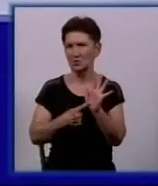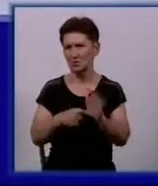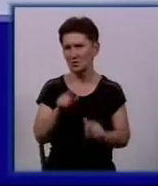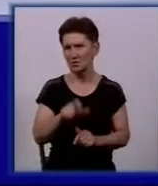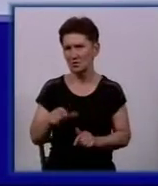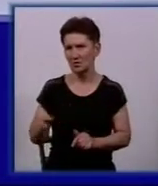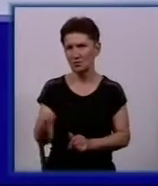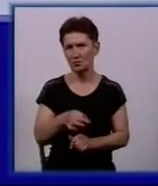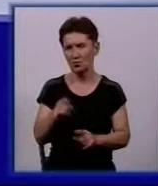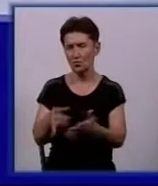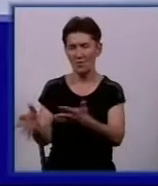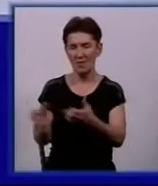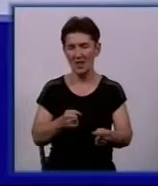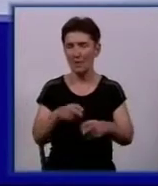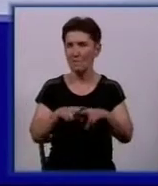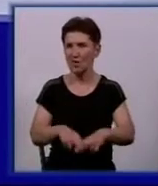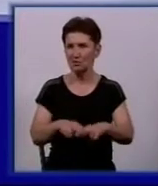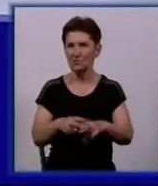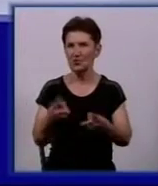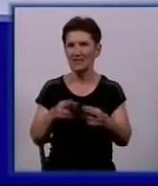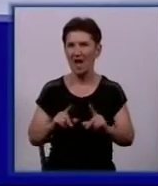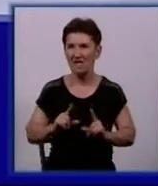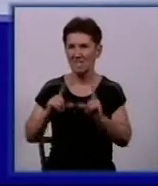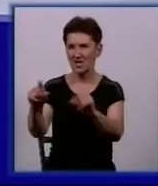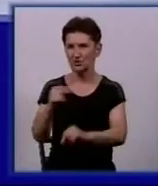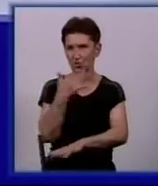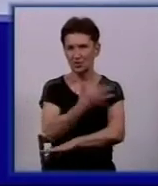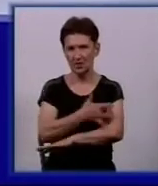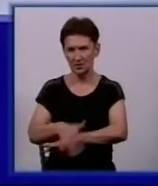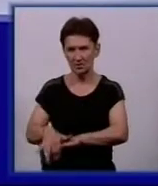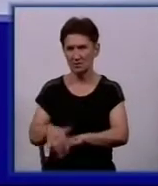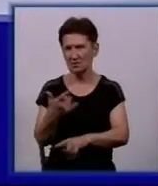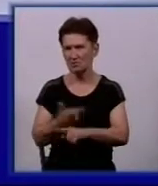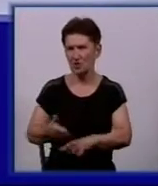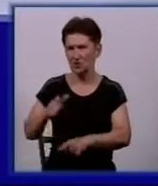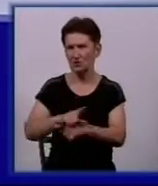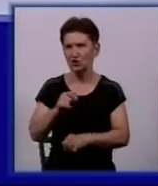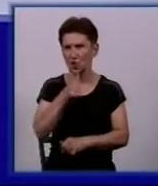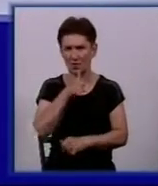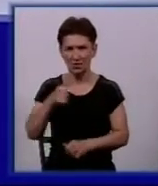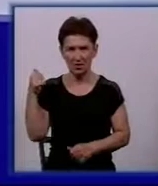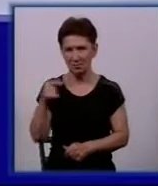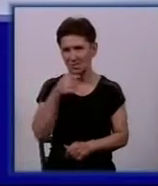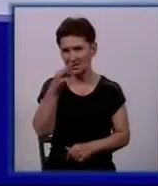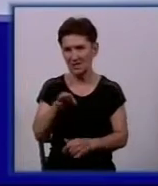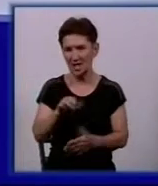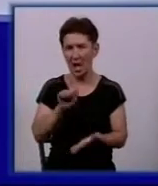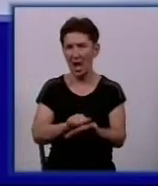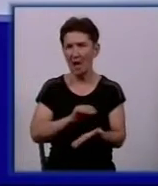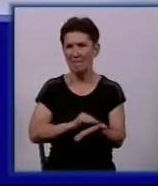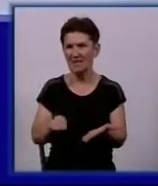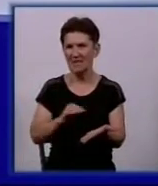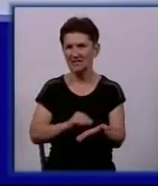жителів області отримали біометричні паспорти для виїзду за кордон. Це вдвічі більше, ніж за минулий рік, повідомила прес-секретар обласного